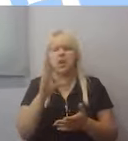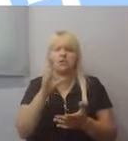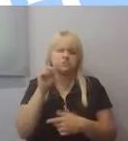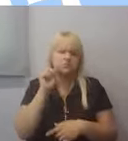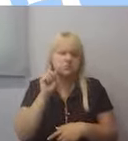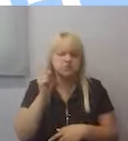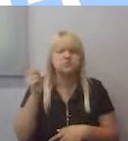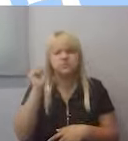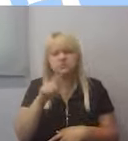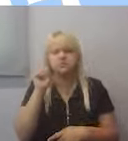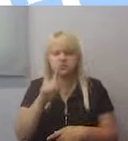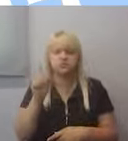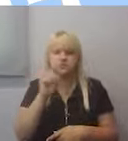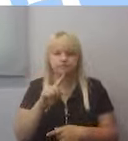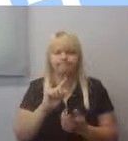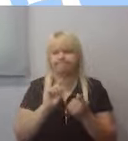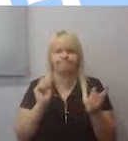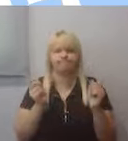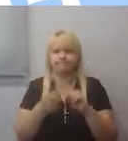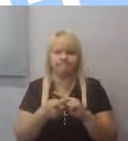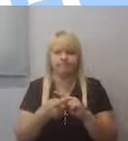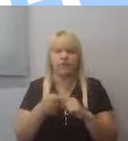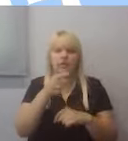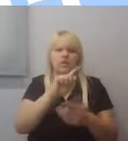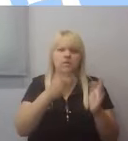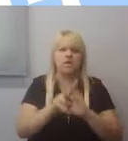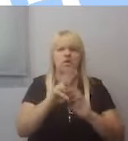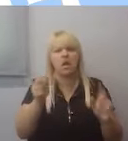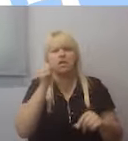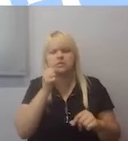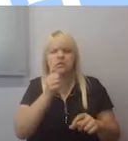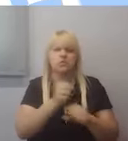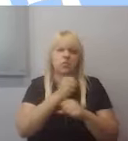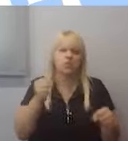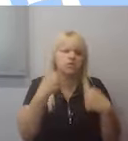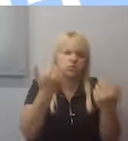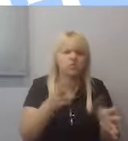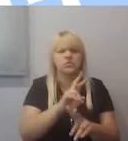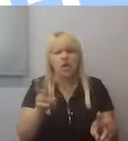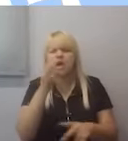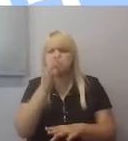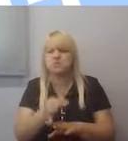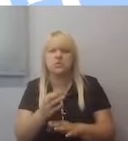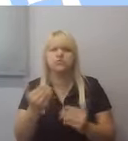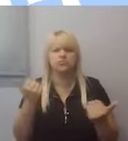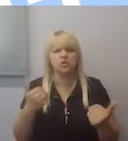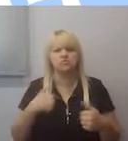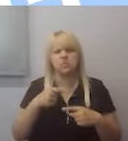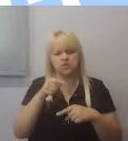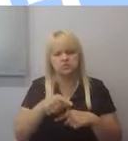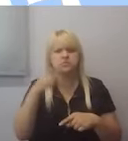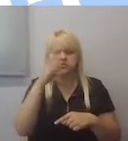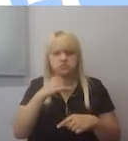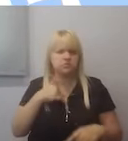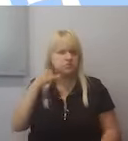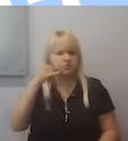dzirdēt jautājot to kā mēs ikdienā kaut ko nodrošinām kurš atbild par to ka man šodien ir tas ka es varu piezvanīt ka man ir numurs